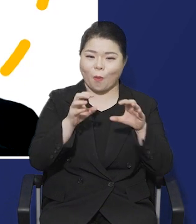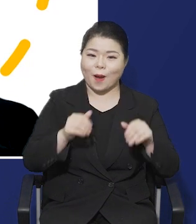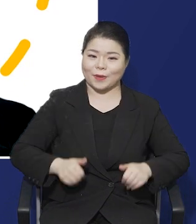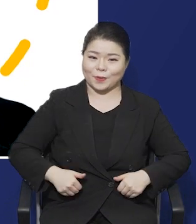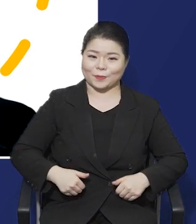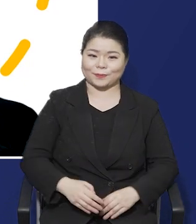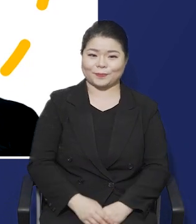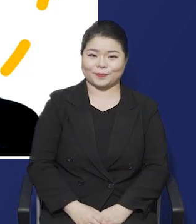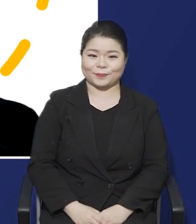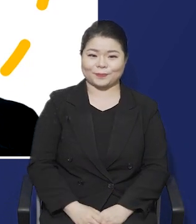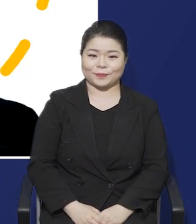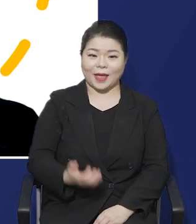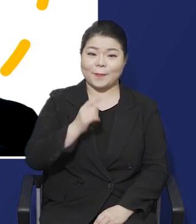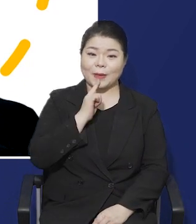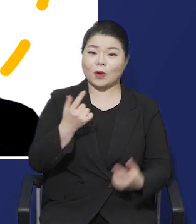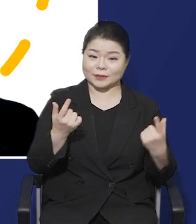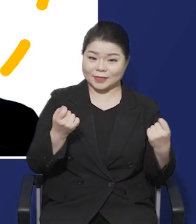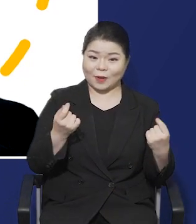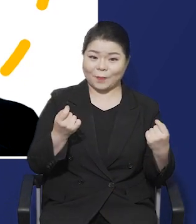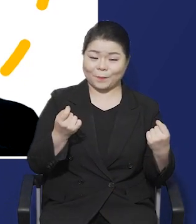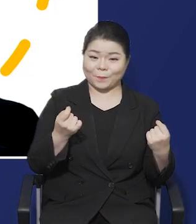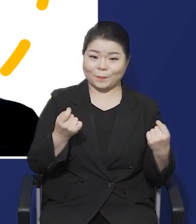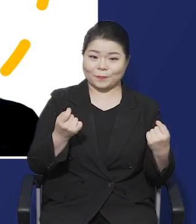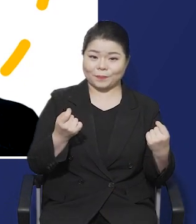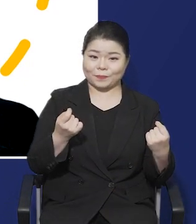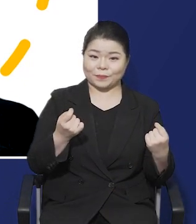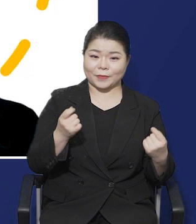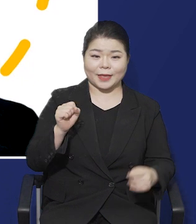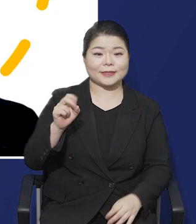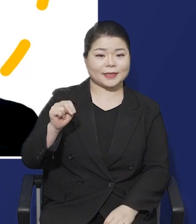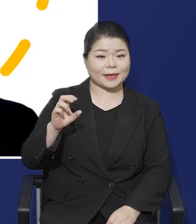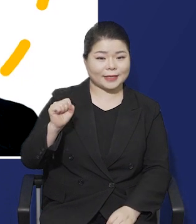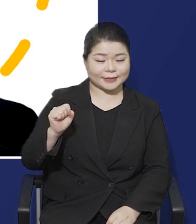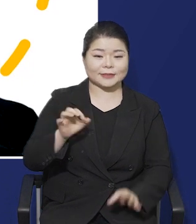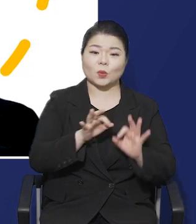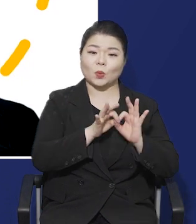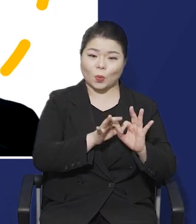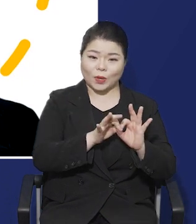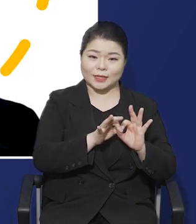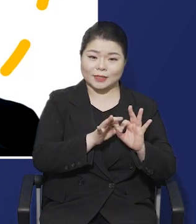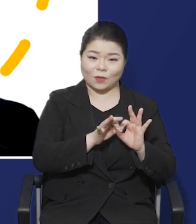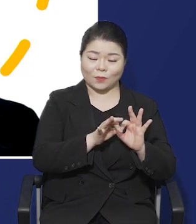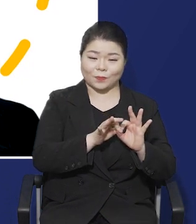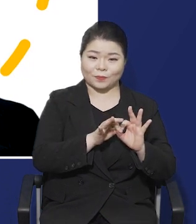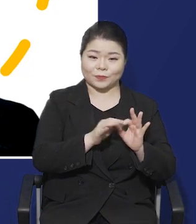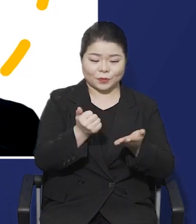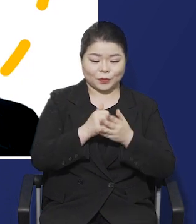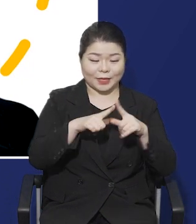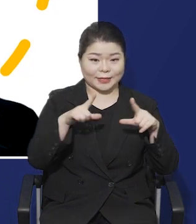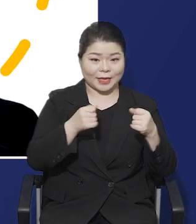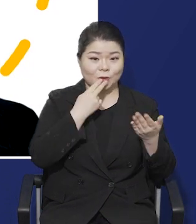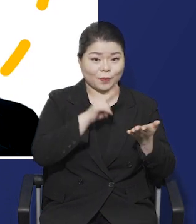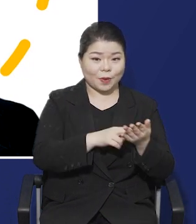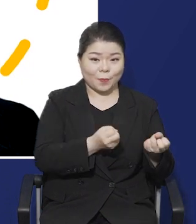있습니다. 앞서 말씀드린 것처럼 소셜 미디어 마케팅을 통해서 마케팅을 하고 출장을